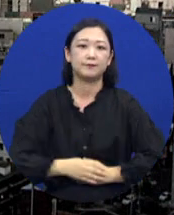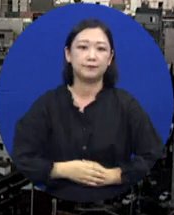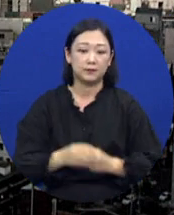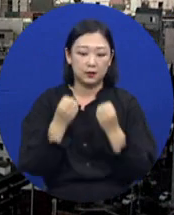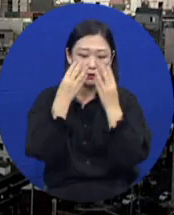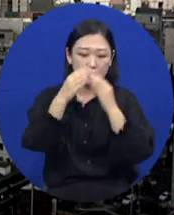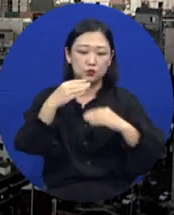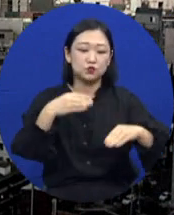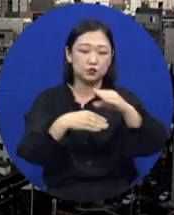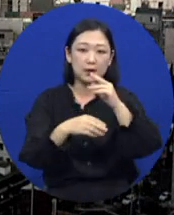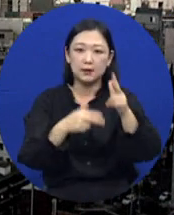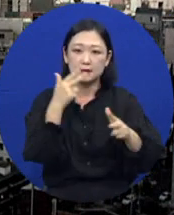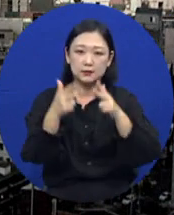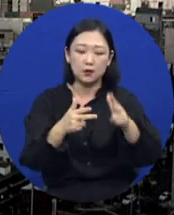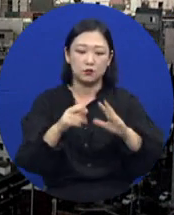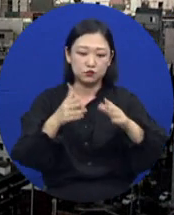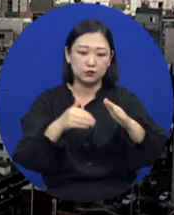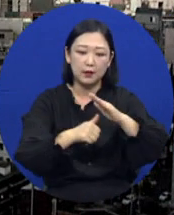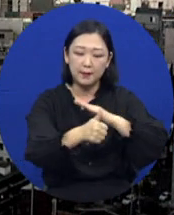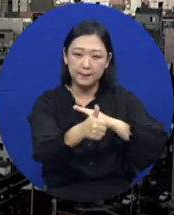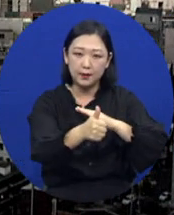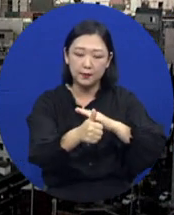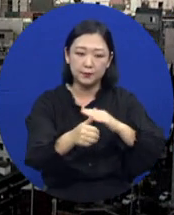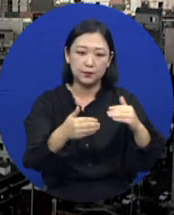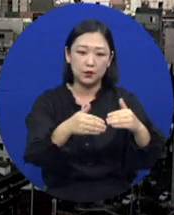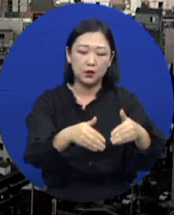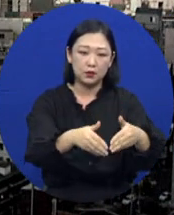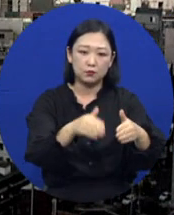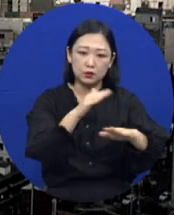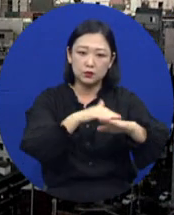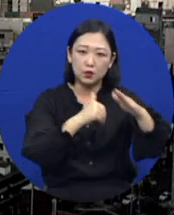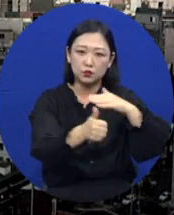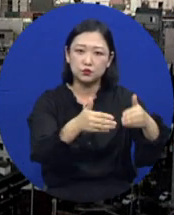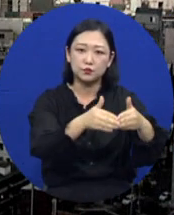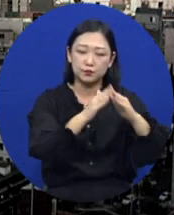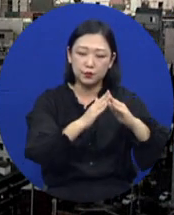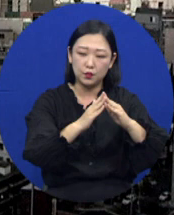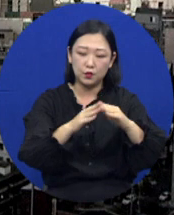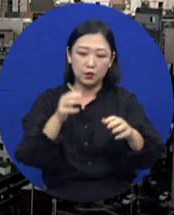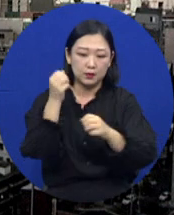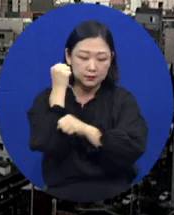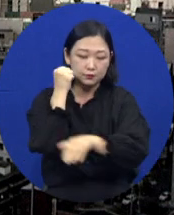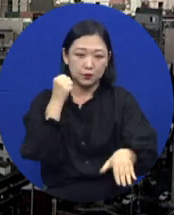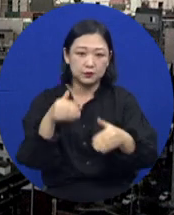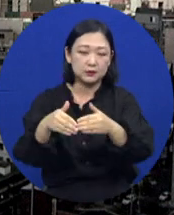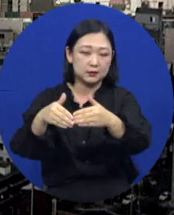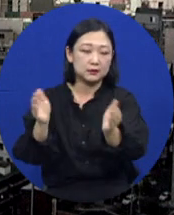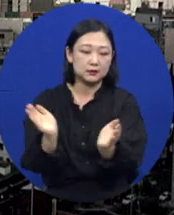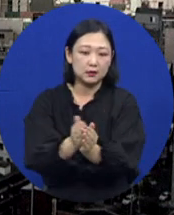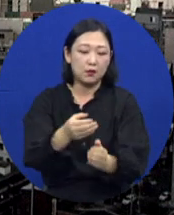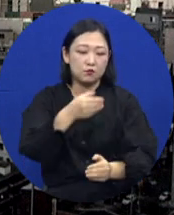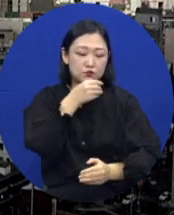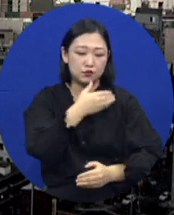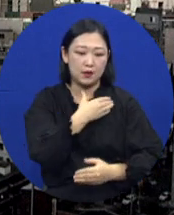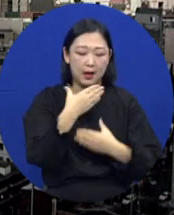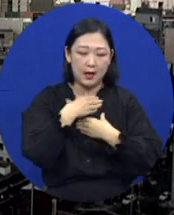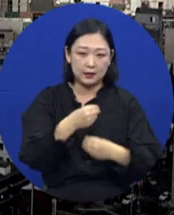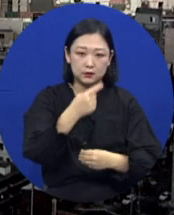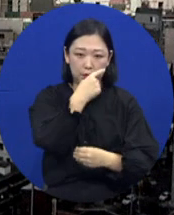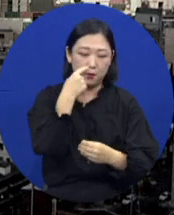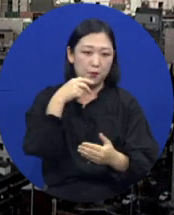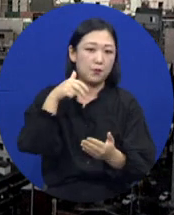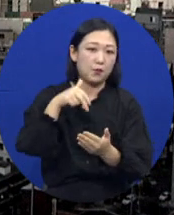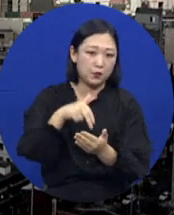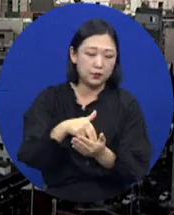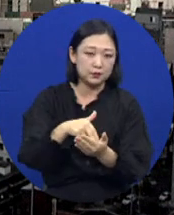새로 추가된 사업은 국가대표 j 선수 천간 설과 종합스포츠 타운 조성 먹는 물 안전 보장과 노후